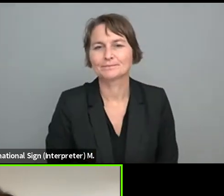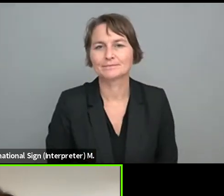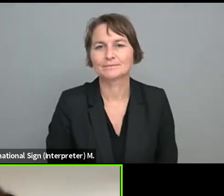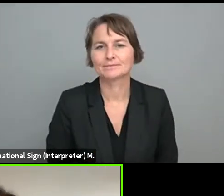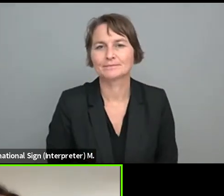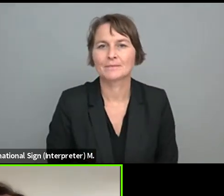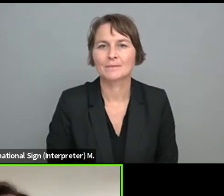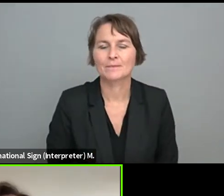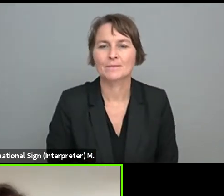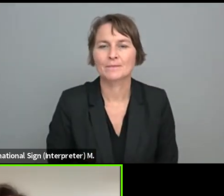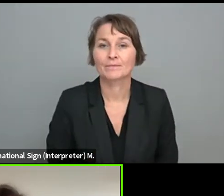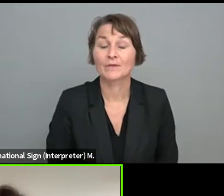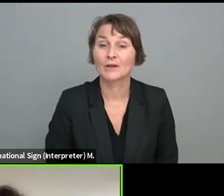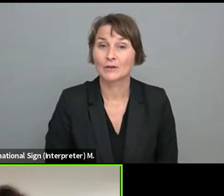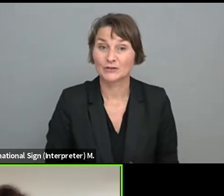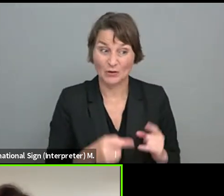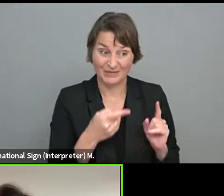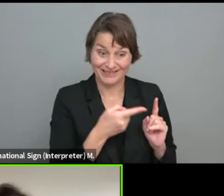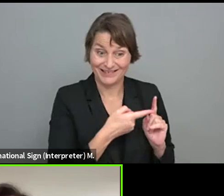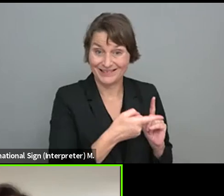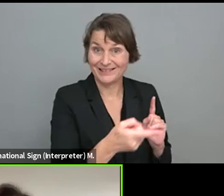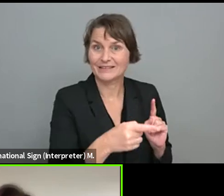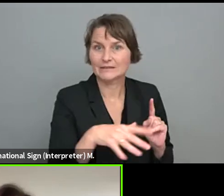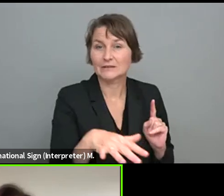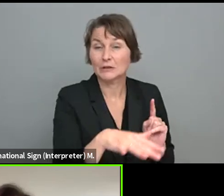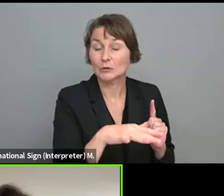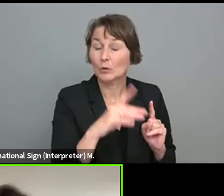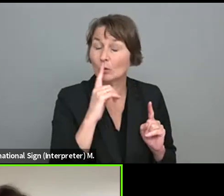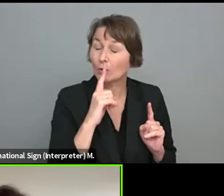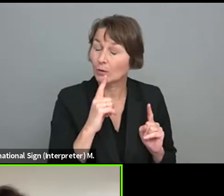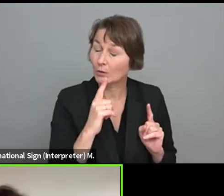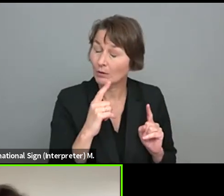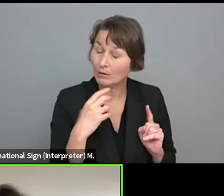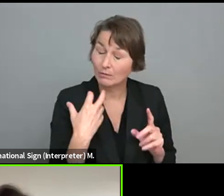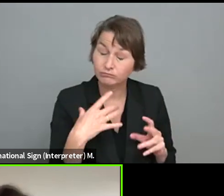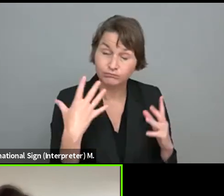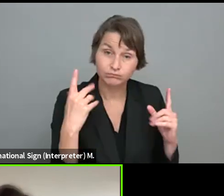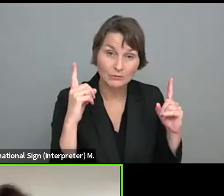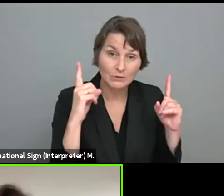celle-ci a dû prendre en charge beaucoup plus de tâches non rémunérées.